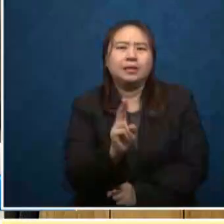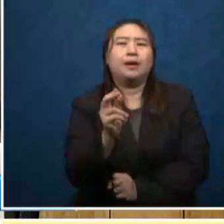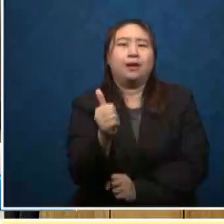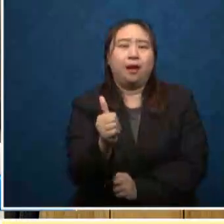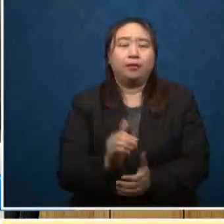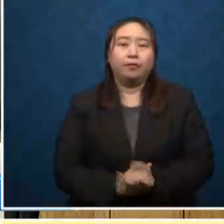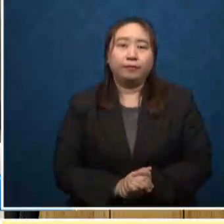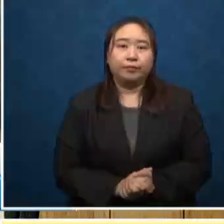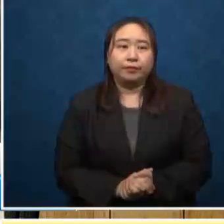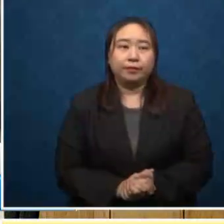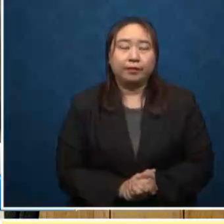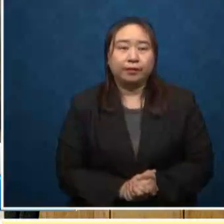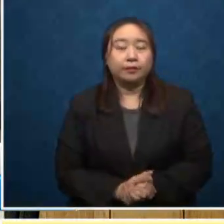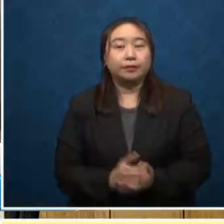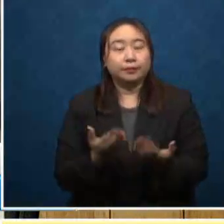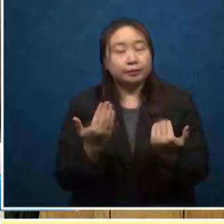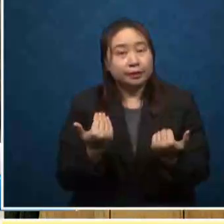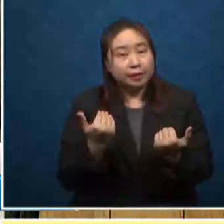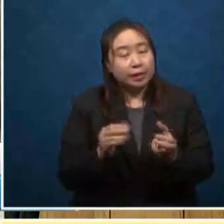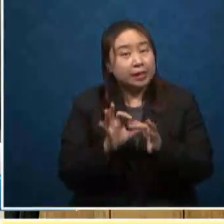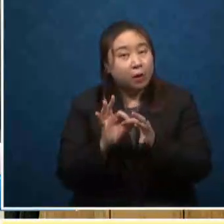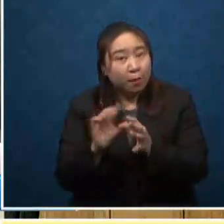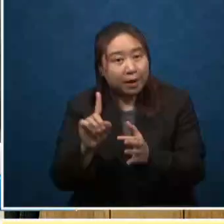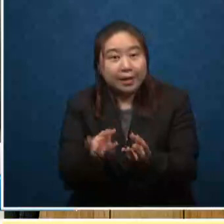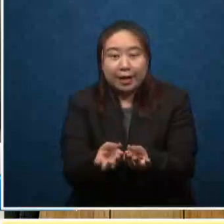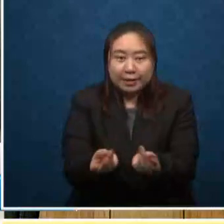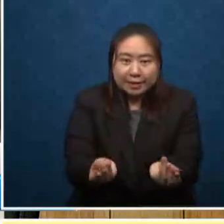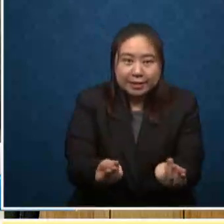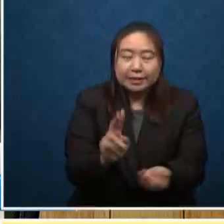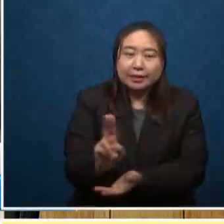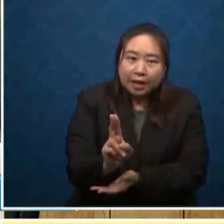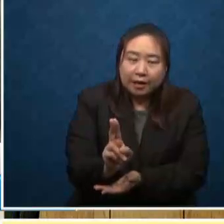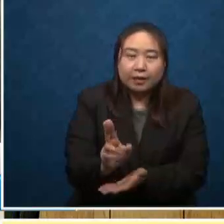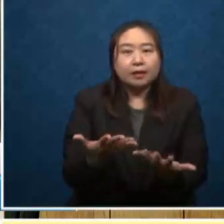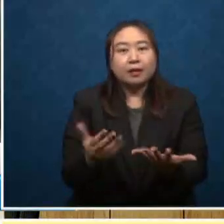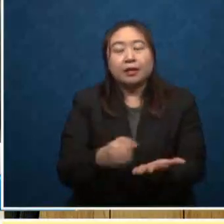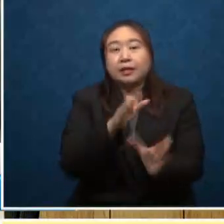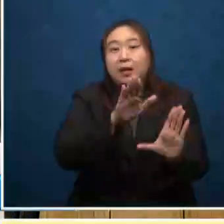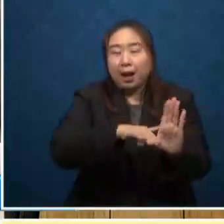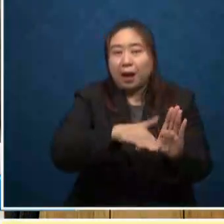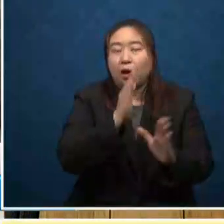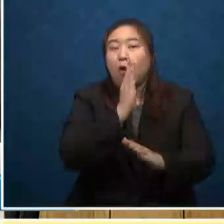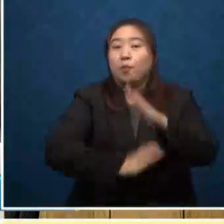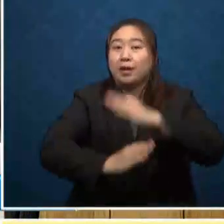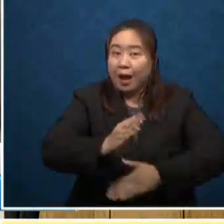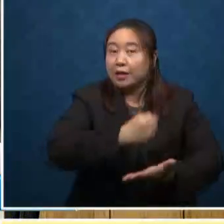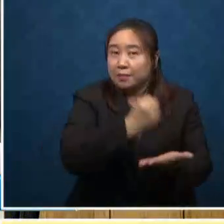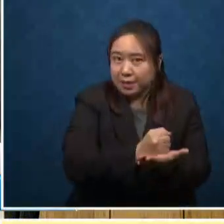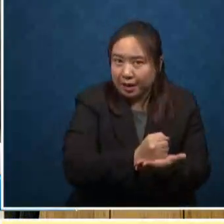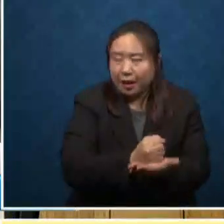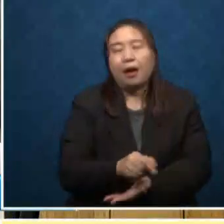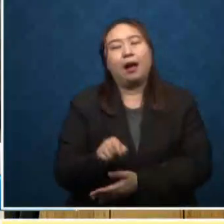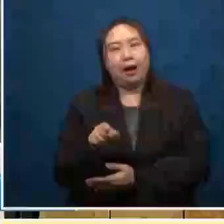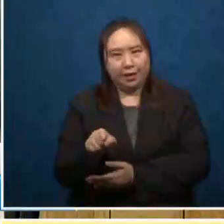และไม่ว่าจะเป็นเรื่องของการใช้ที่ดินก็ดีการขึ้นทะเบียนคนพิการก็ดีนะครับล้วนแล้วแต่จะมีส่ว